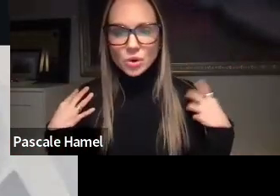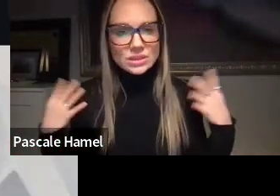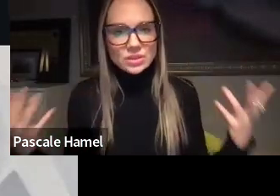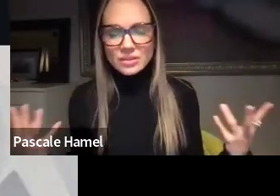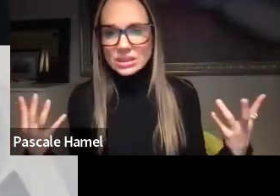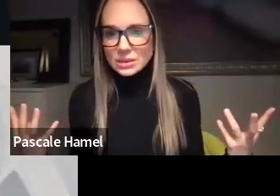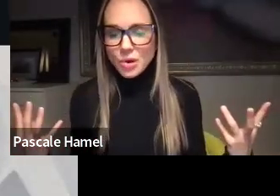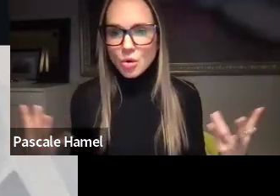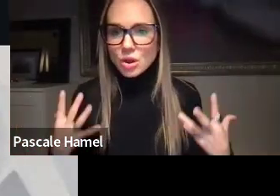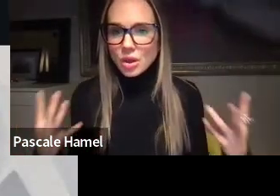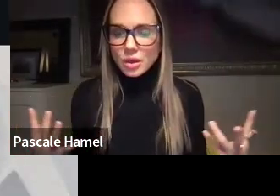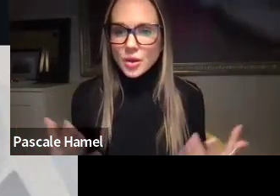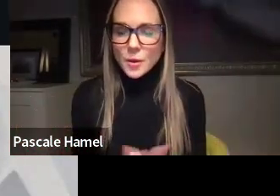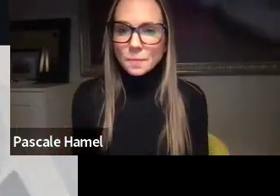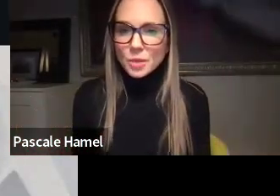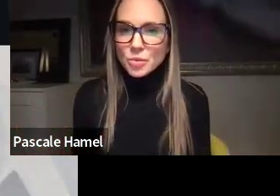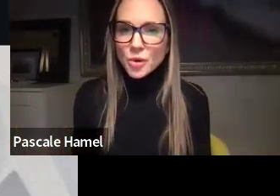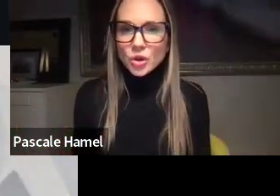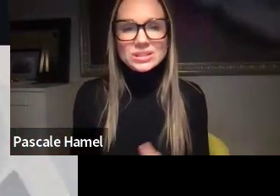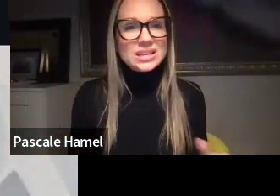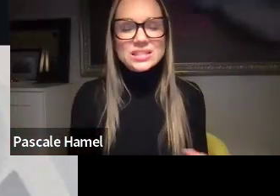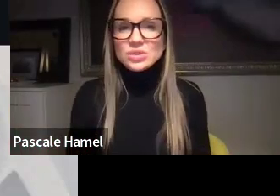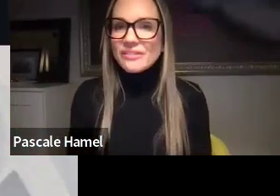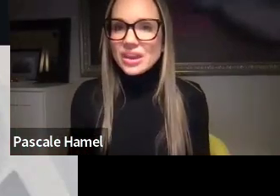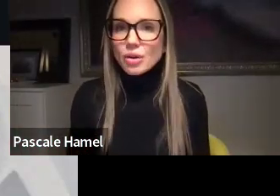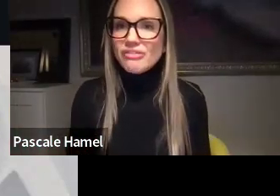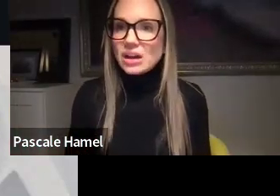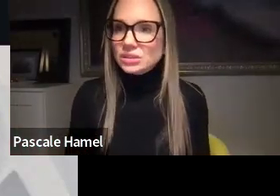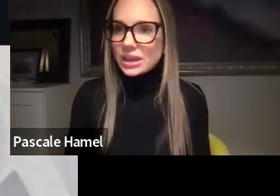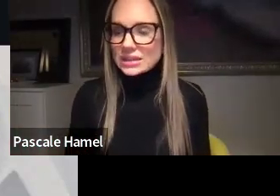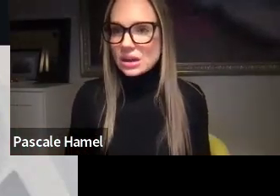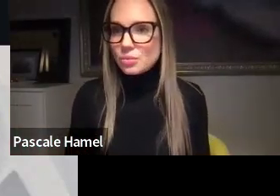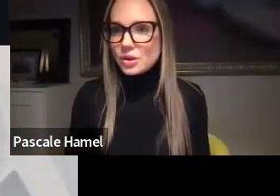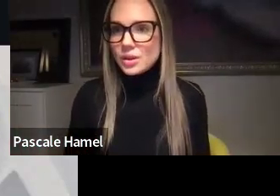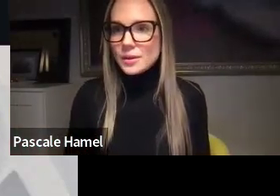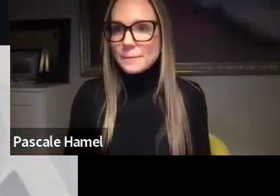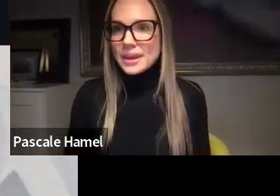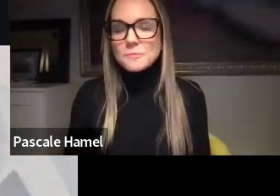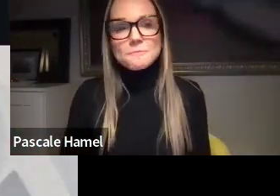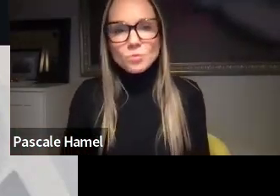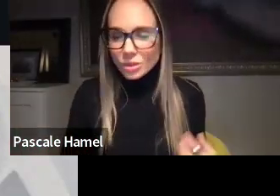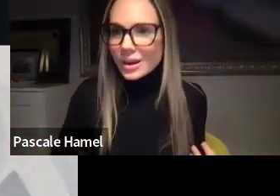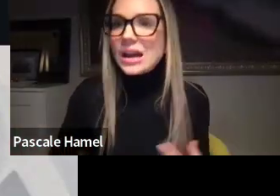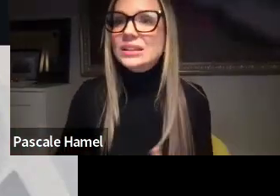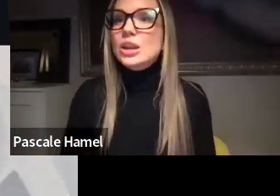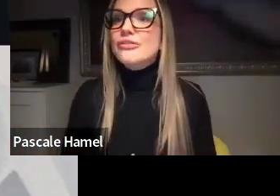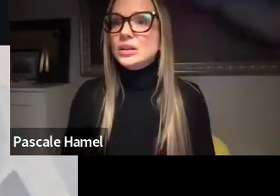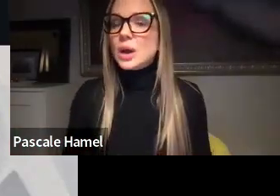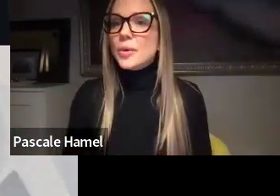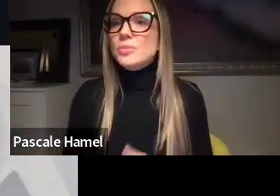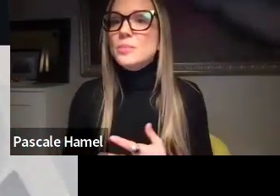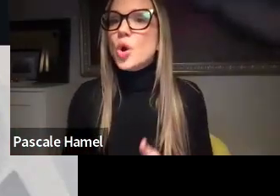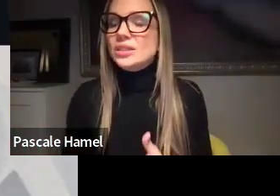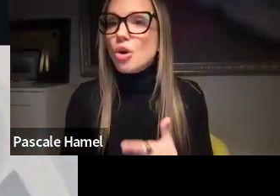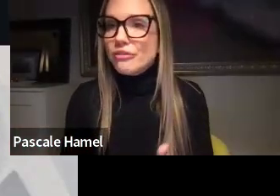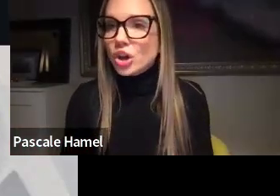vos épaules si vous avez des épaules plus prononcées. Si vous avez un ventre, exemple, ben, rentrez le